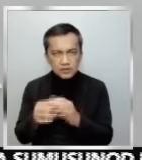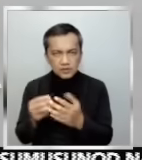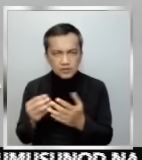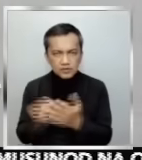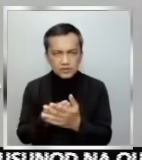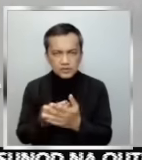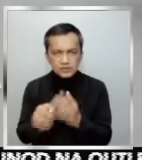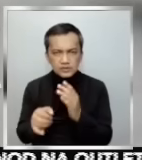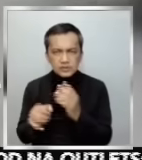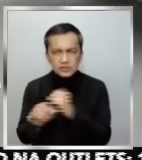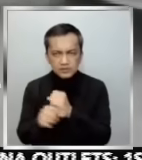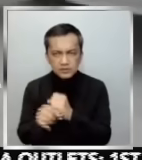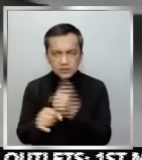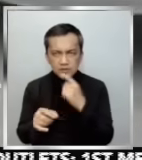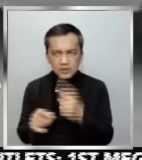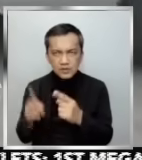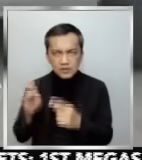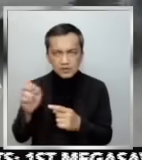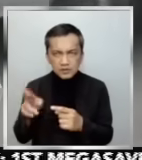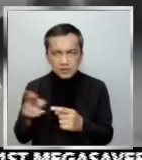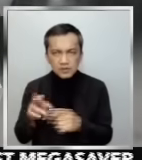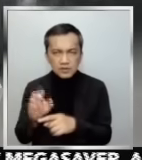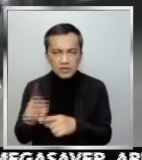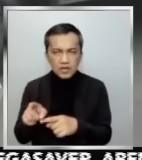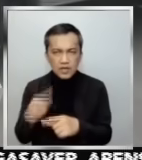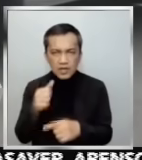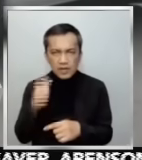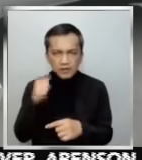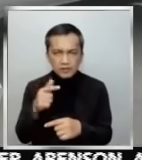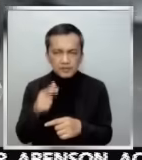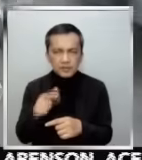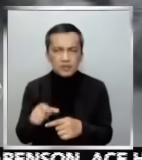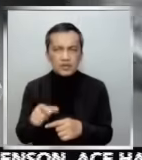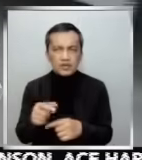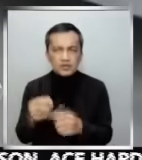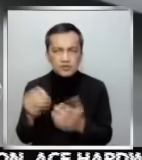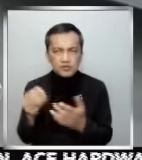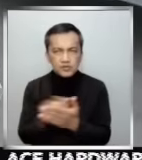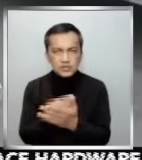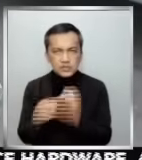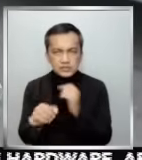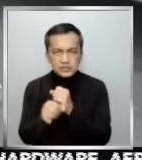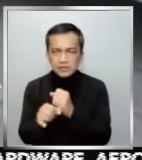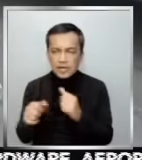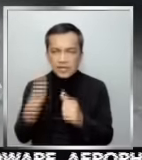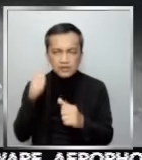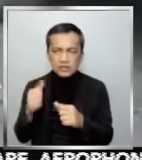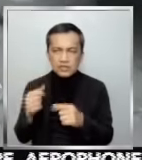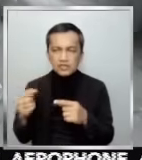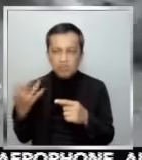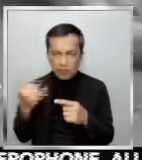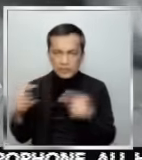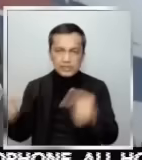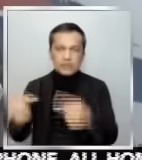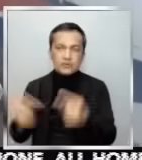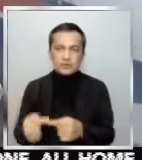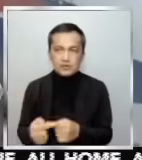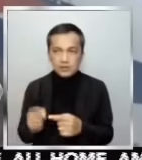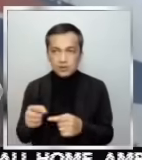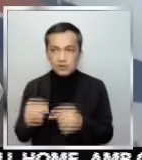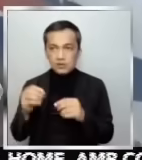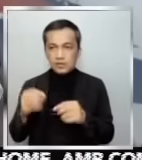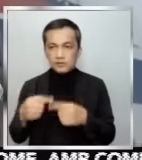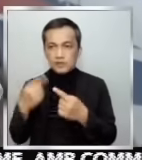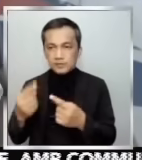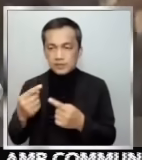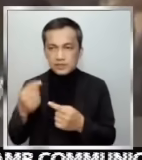barker na kumuha ng mga pasahero ang mga modern jeep Sa lugar kaya nagkainitan wala pang ibinibigay na pahayag ang